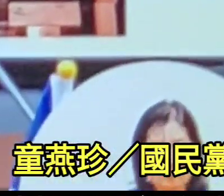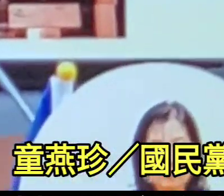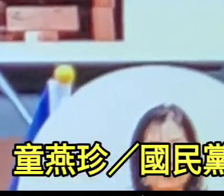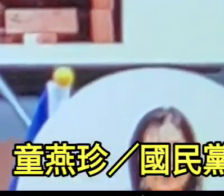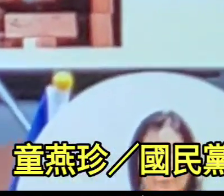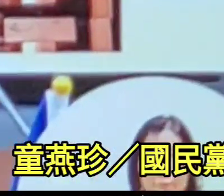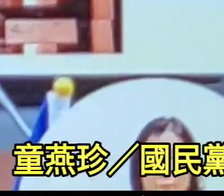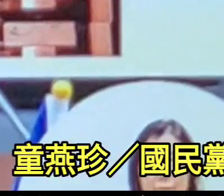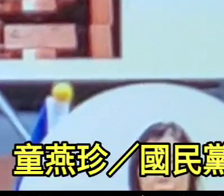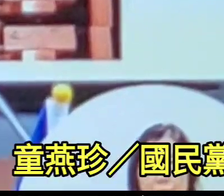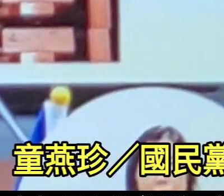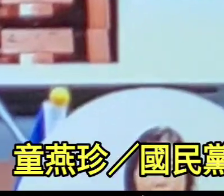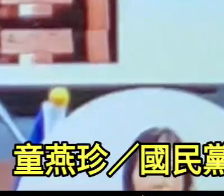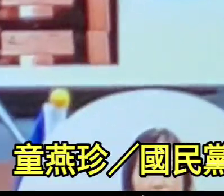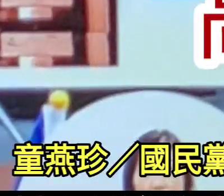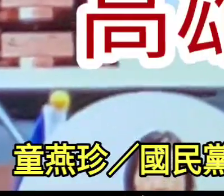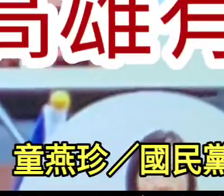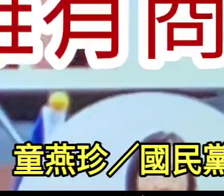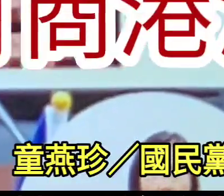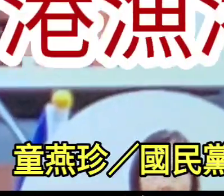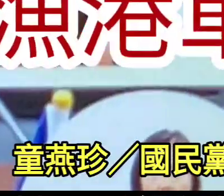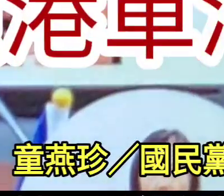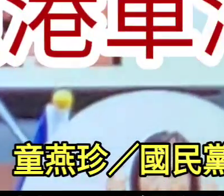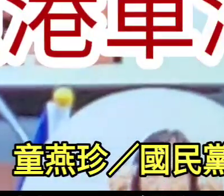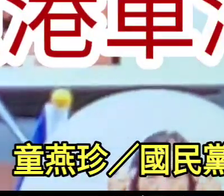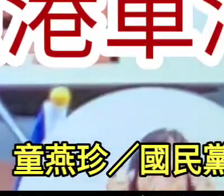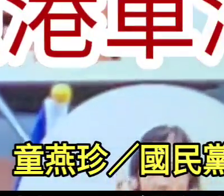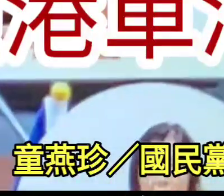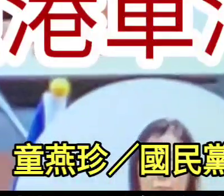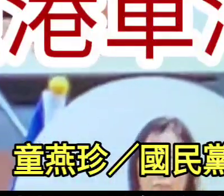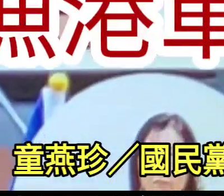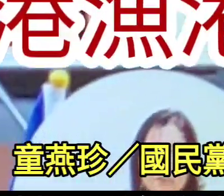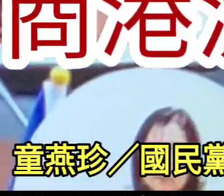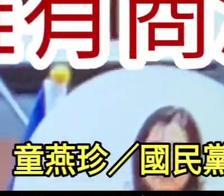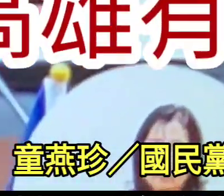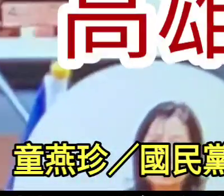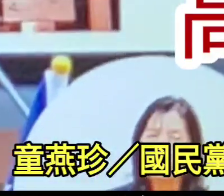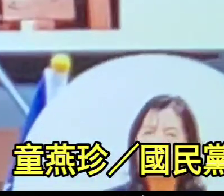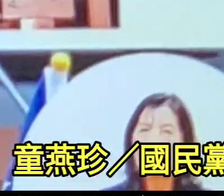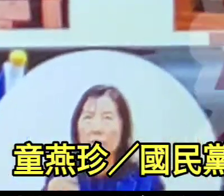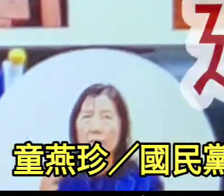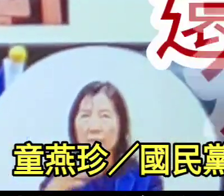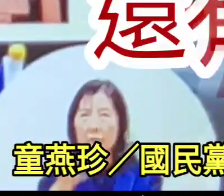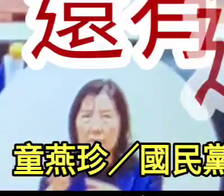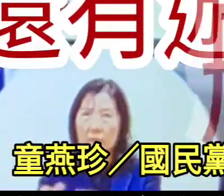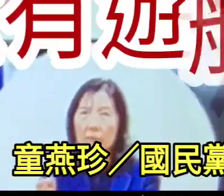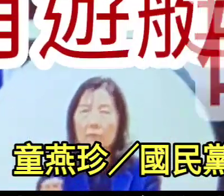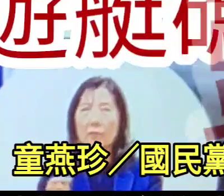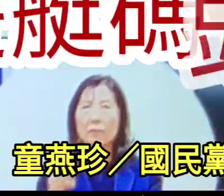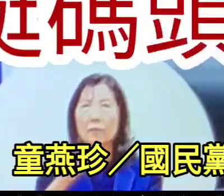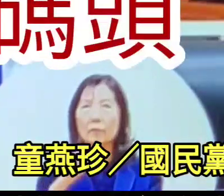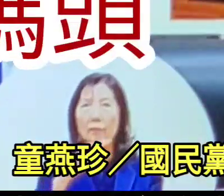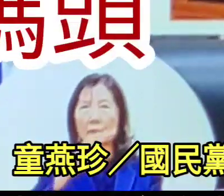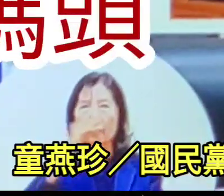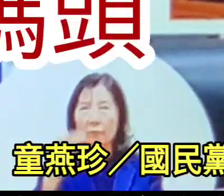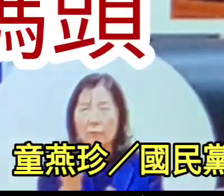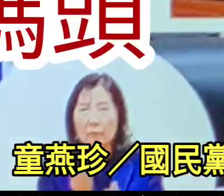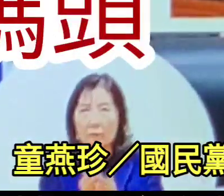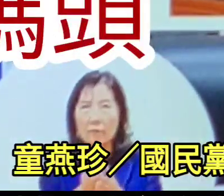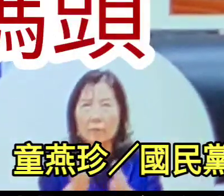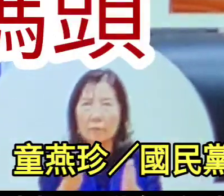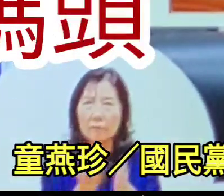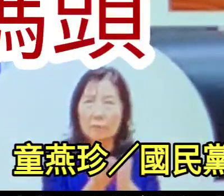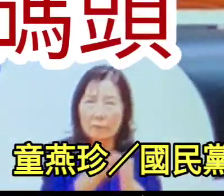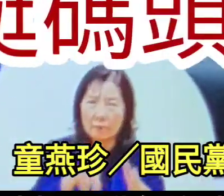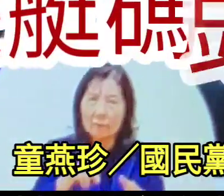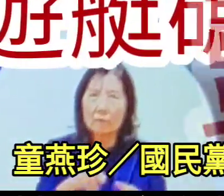情。因为在台湾大家都知道，我们高雄有商港、有渔港啊，有军港，还有游艇码头啊，这样得天独